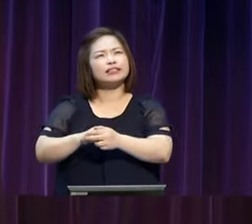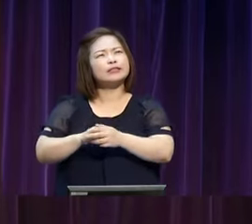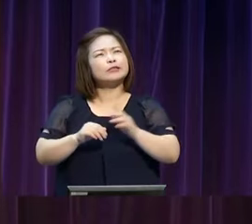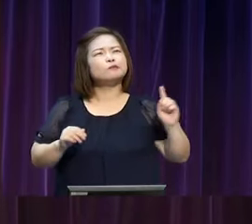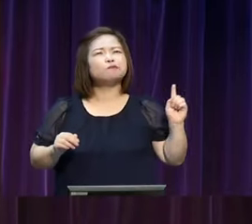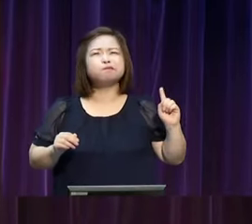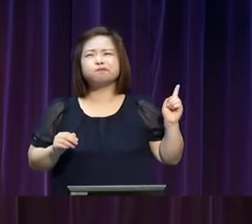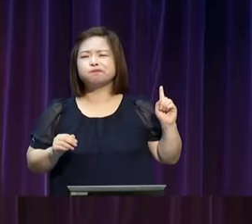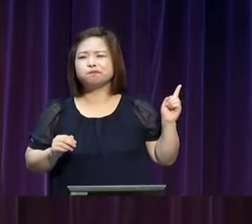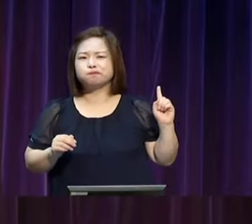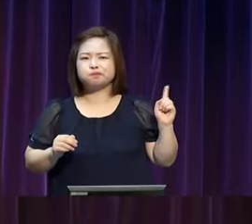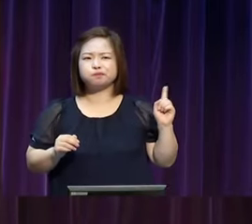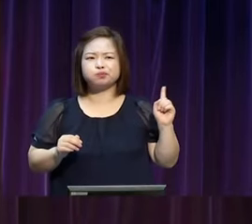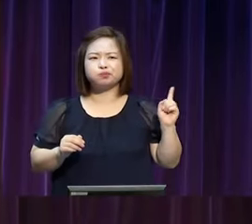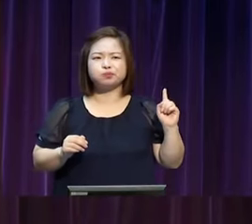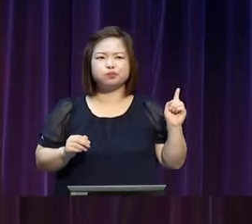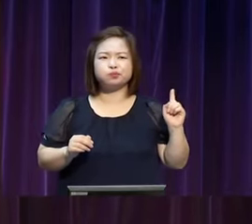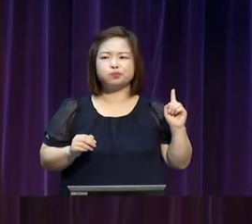설명할까?